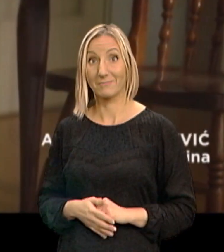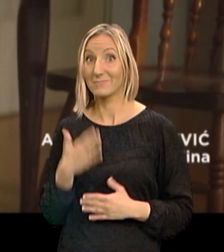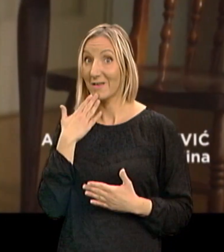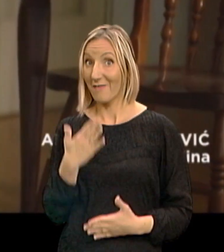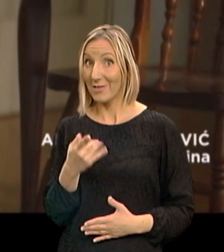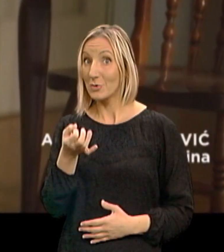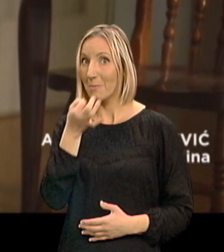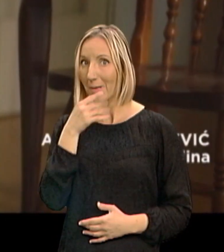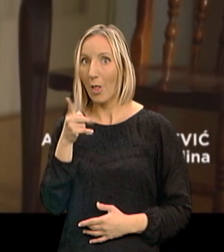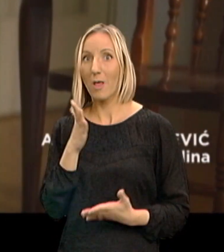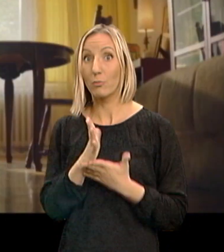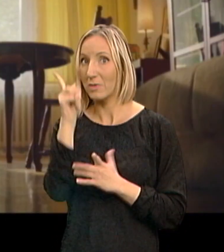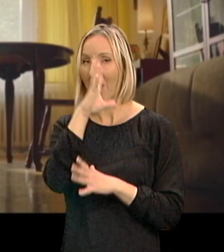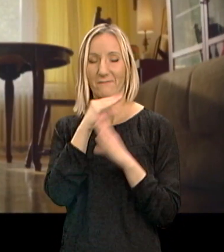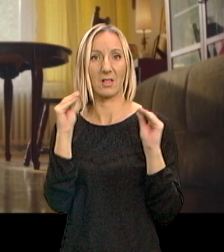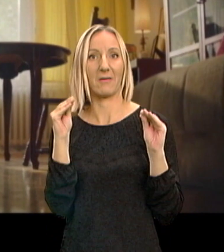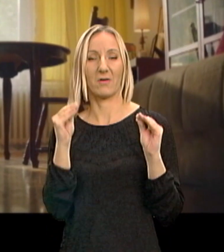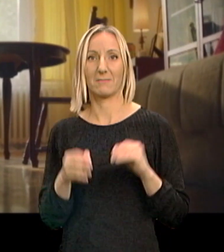zahvaljujući kojoj postaje nevidljiva.